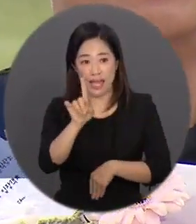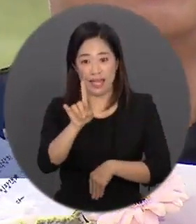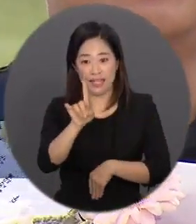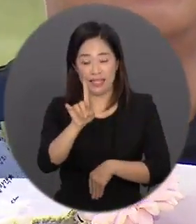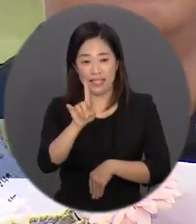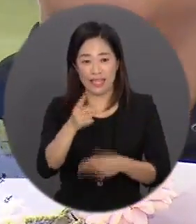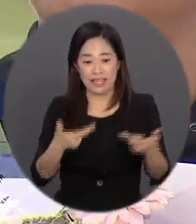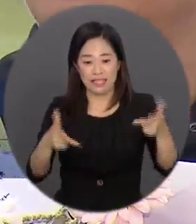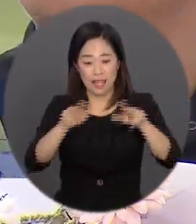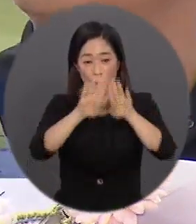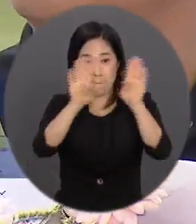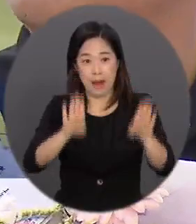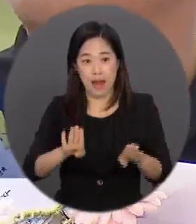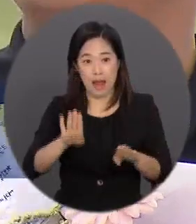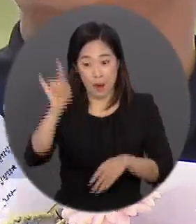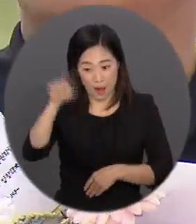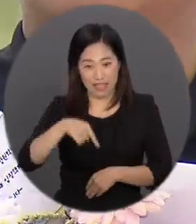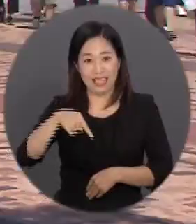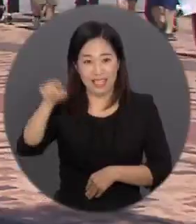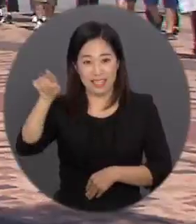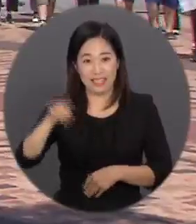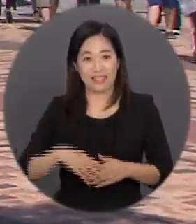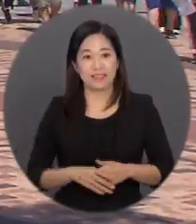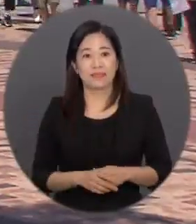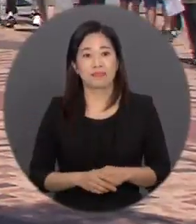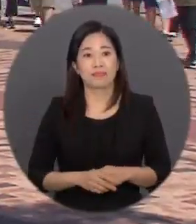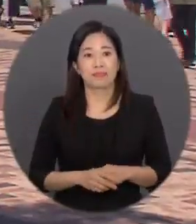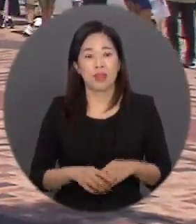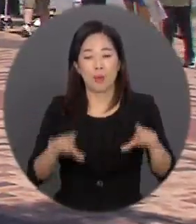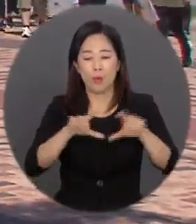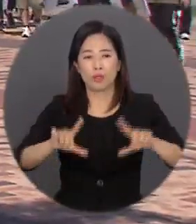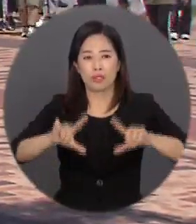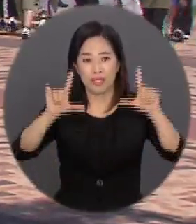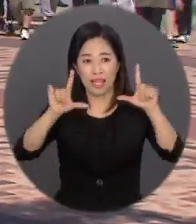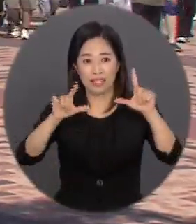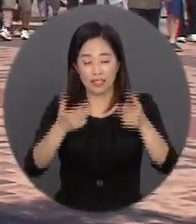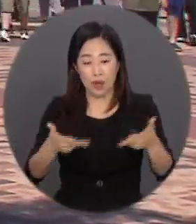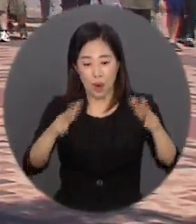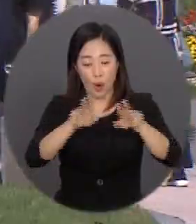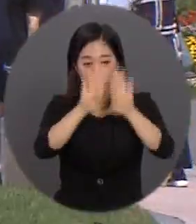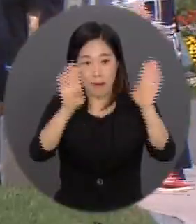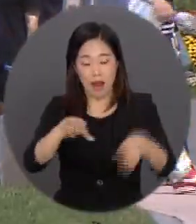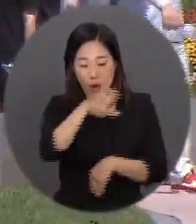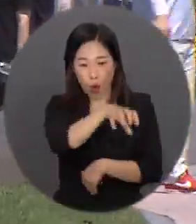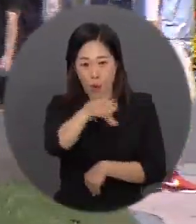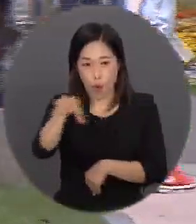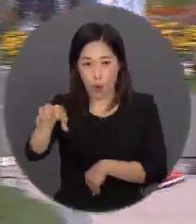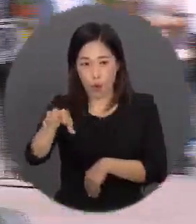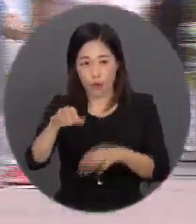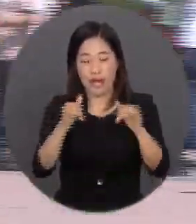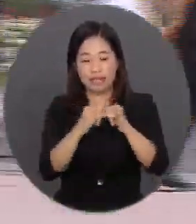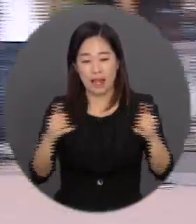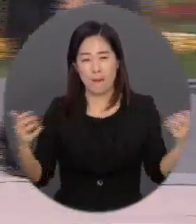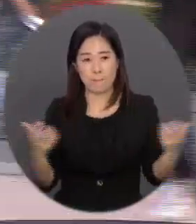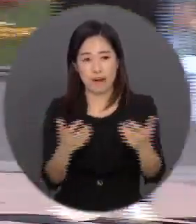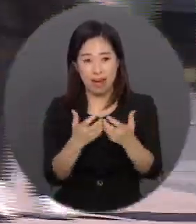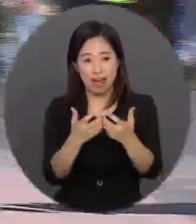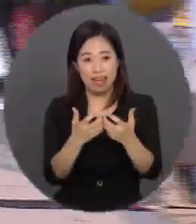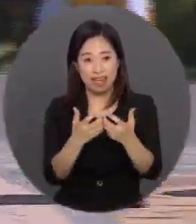이 정원박람회장을 다녀가셨습니다. 평일인데도 정원박람회장 곳곳은 하루 종일 인파가